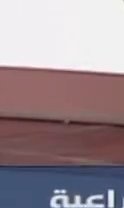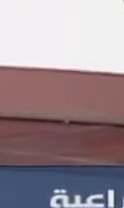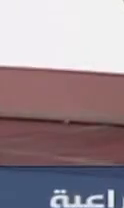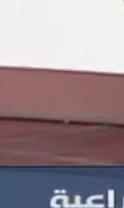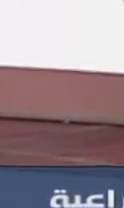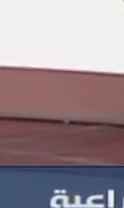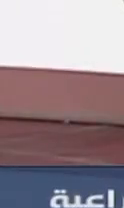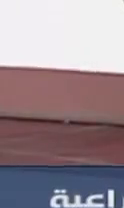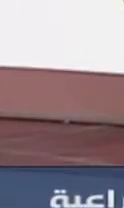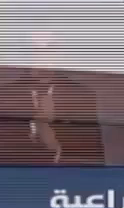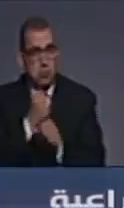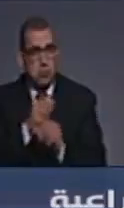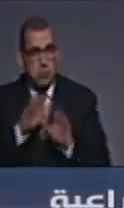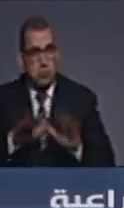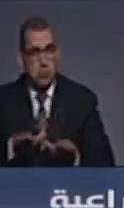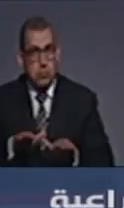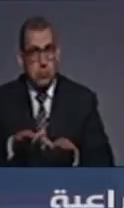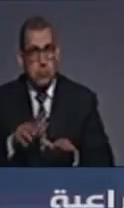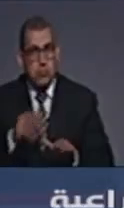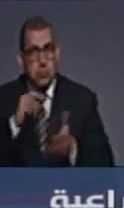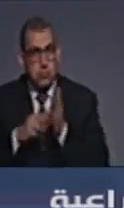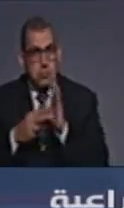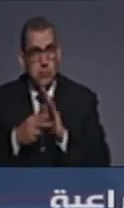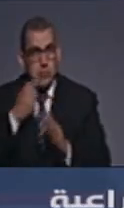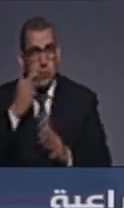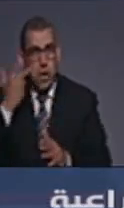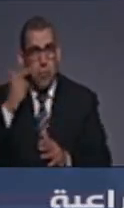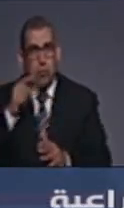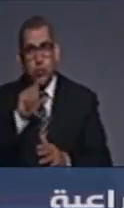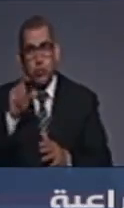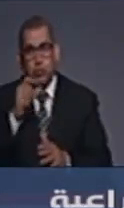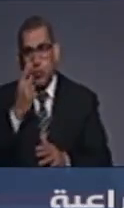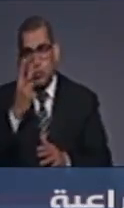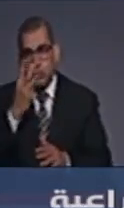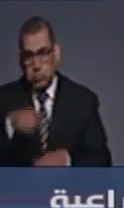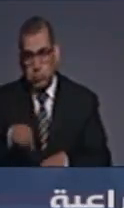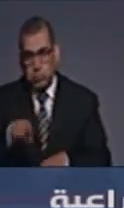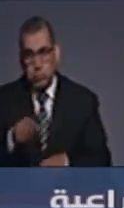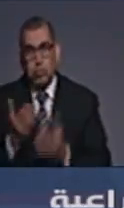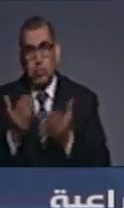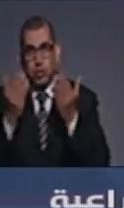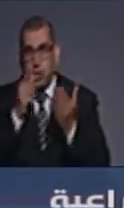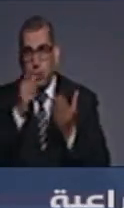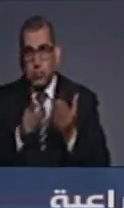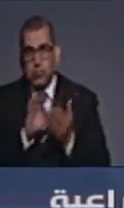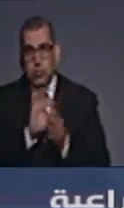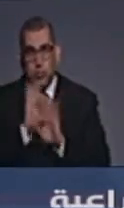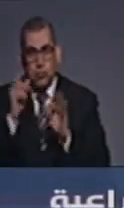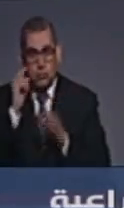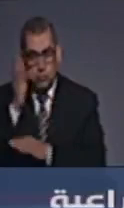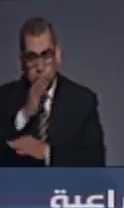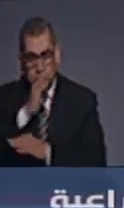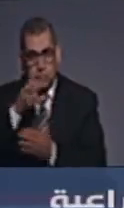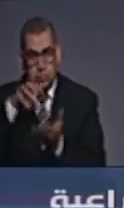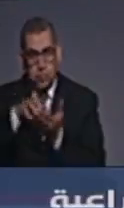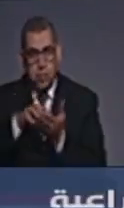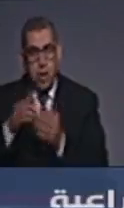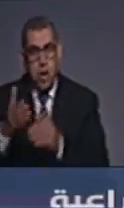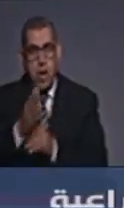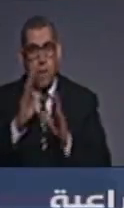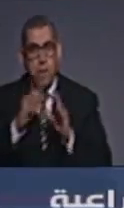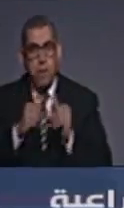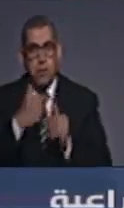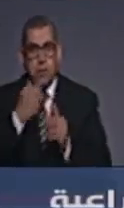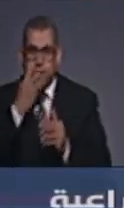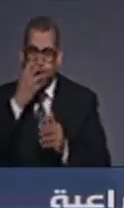الغذائي. خلال شهور قليلة إن شاء الله هنكون حاطين على خريطة مصر حجم ضخم جدا